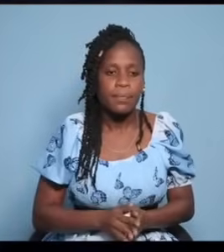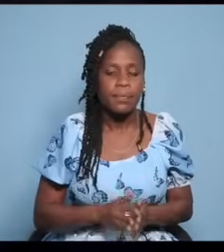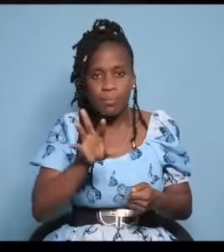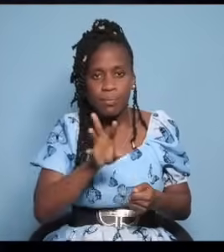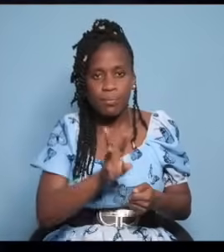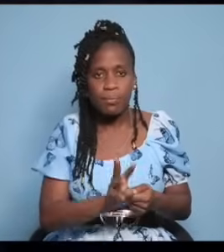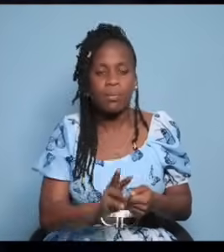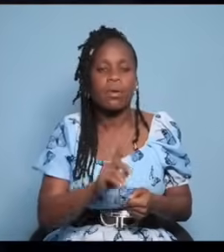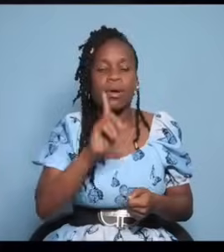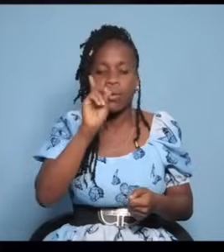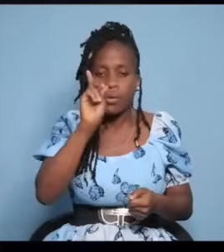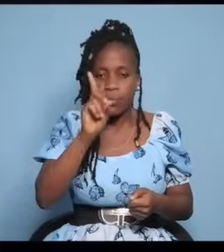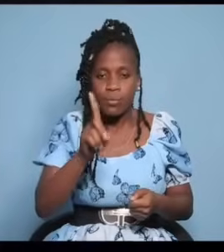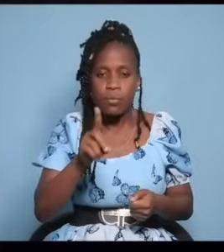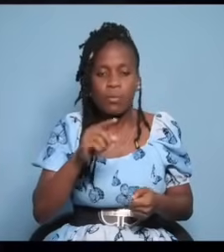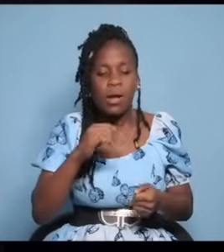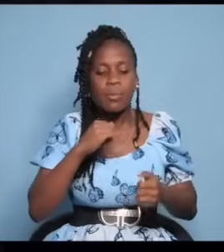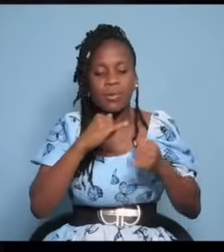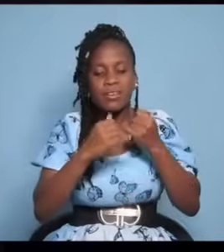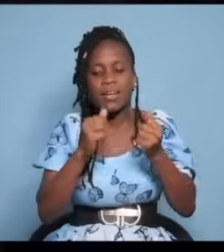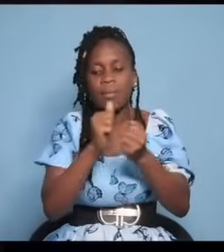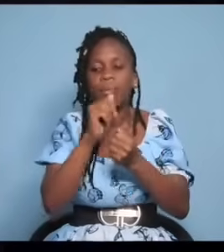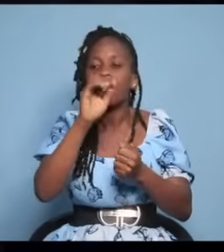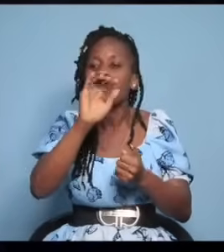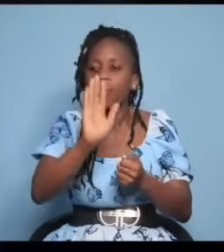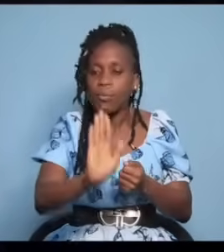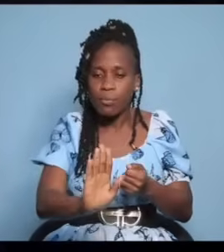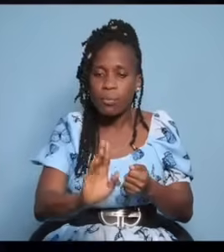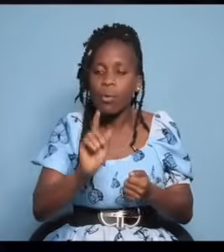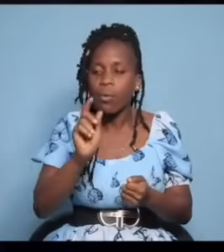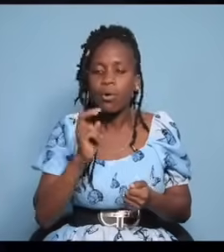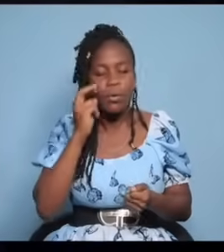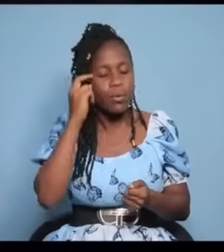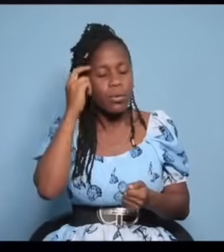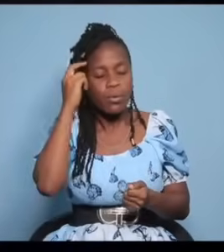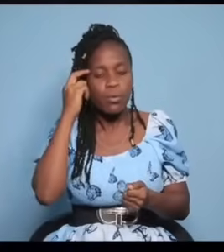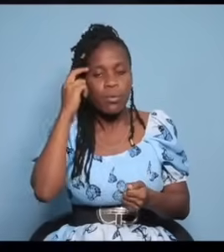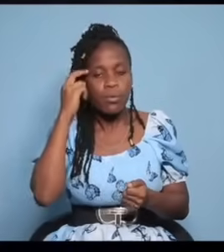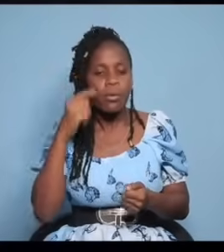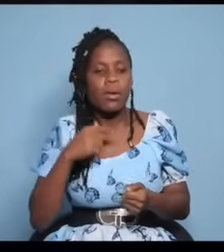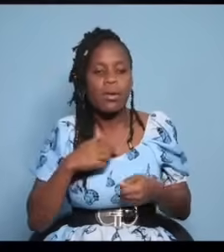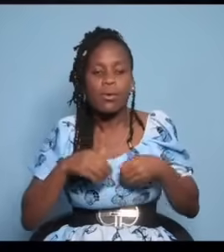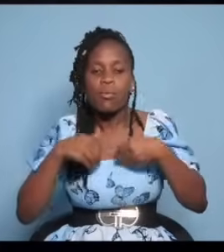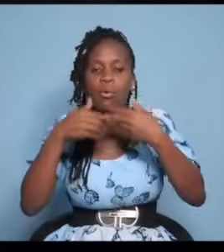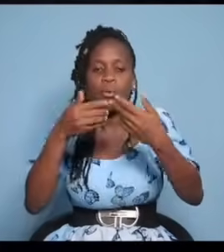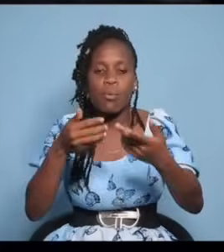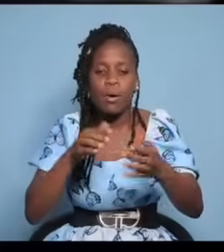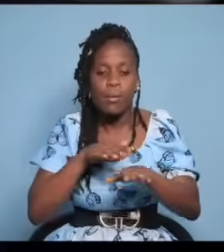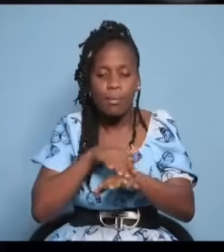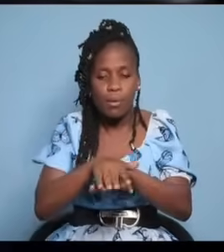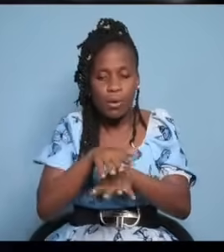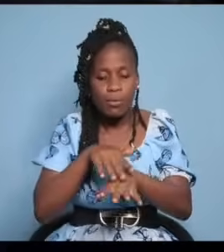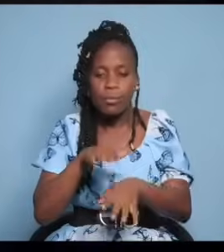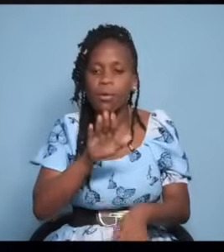wanamuhusianisha pia na wachambuzi wa mambo na huyu the late Dr. Jongarang Demebia, kwamba aliandaliwa na Wamarekani kusave interests